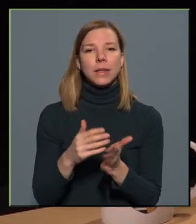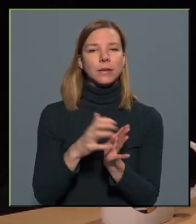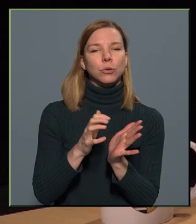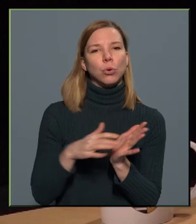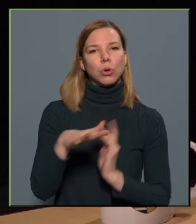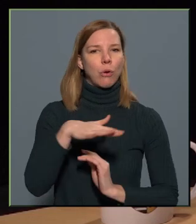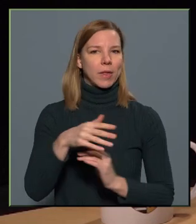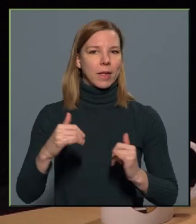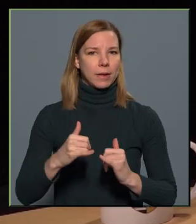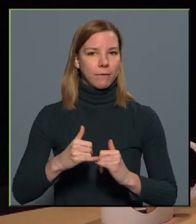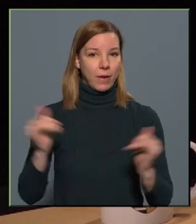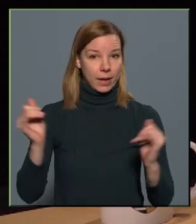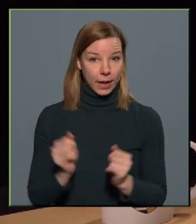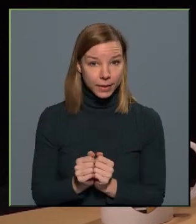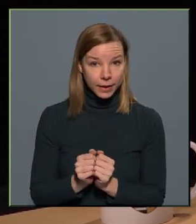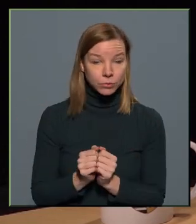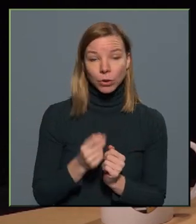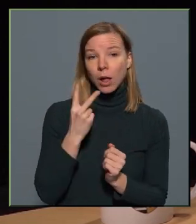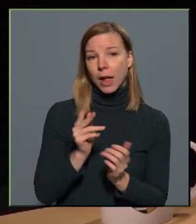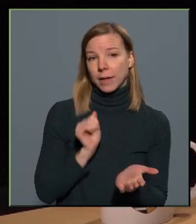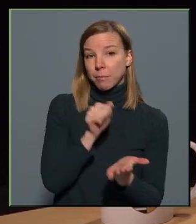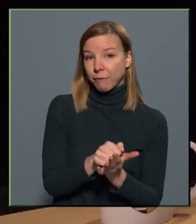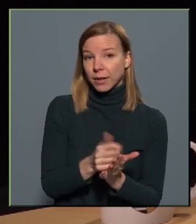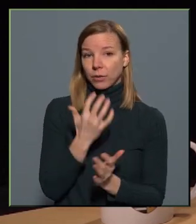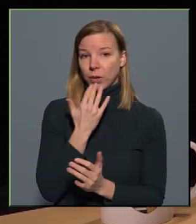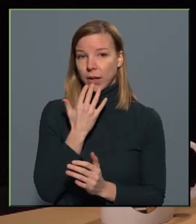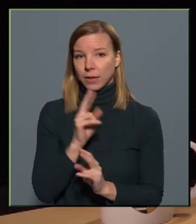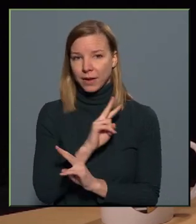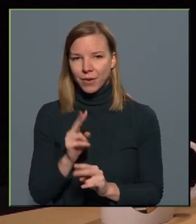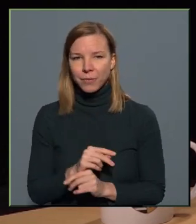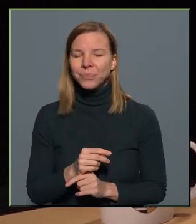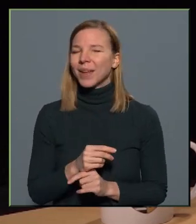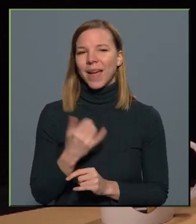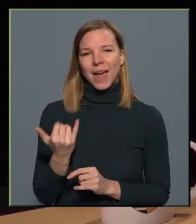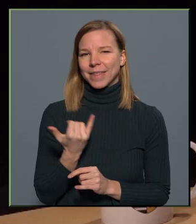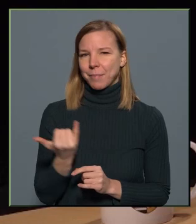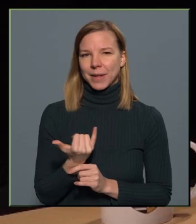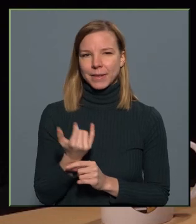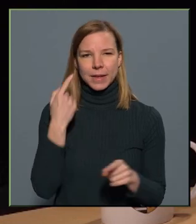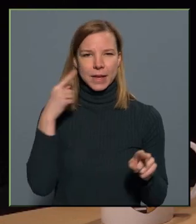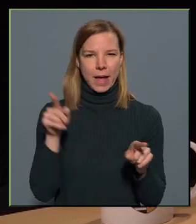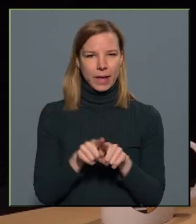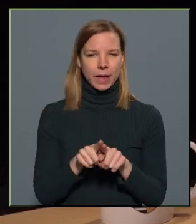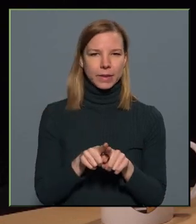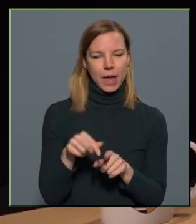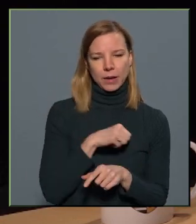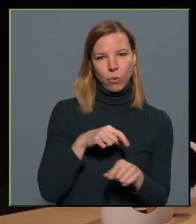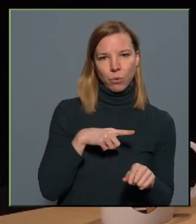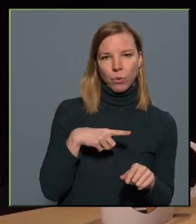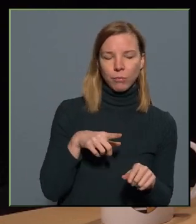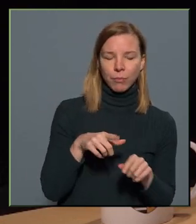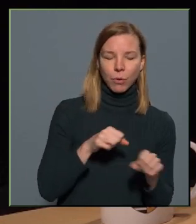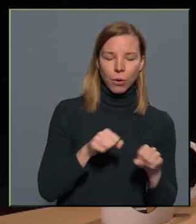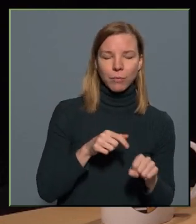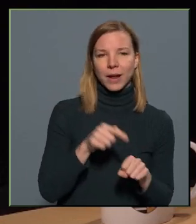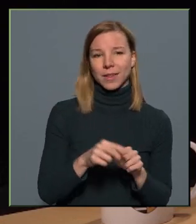is látszik. Ez nem mindig cseng egybe az önkormányzat terveivel, gondolataival. Igyekszünk a megfelelő